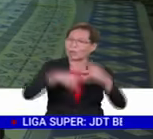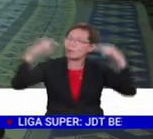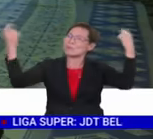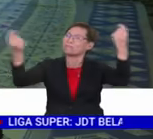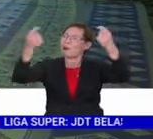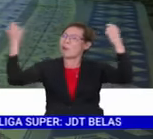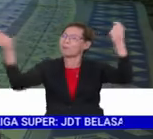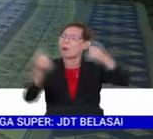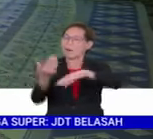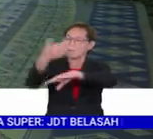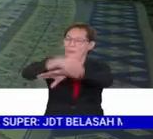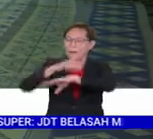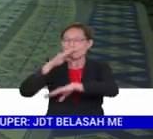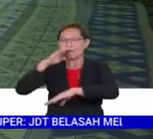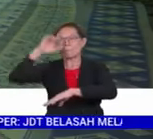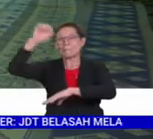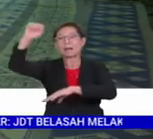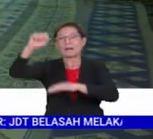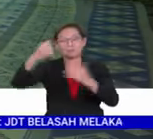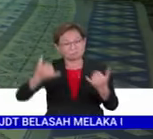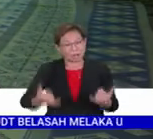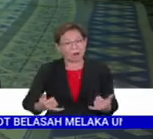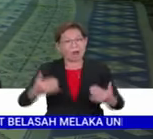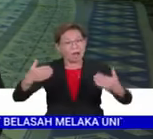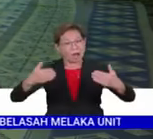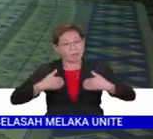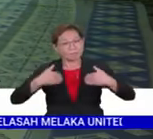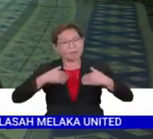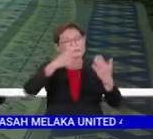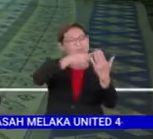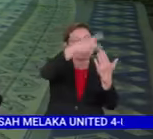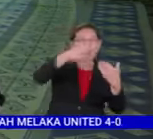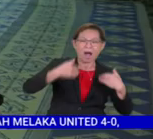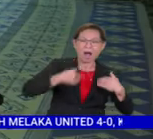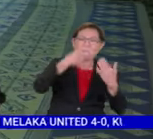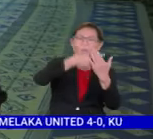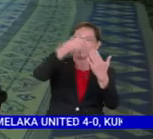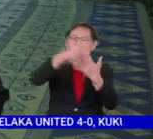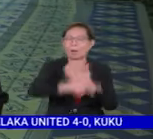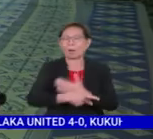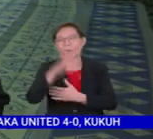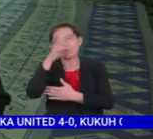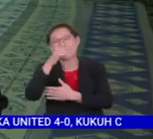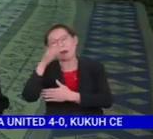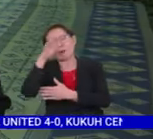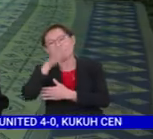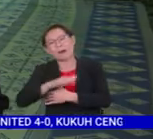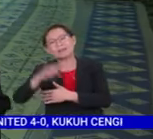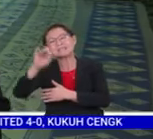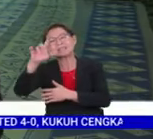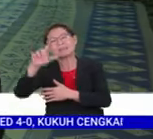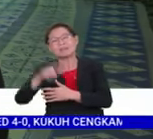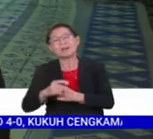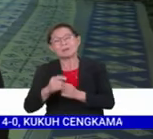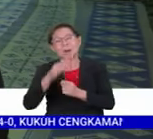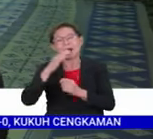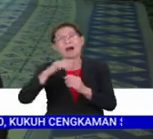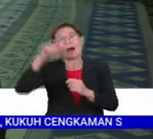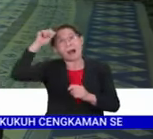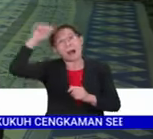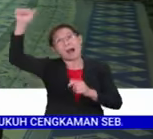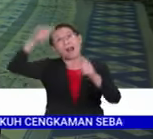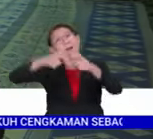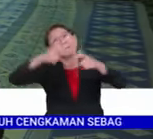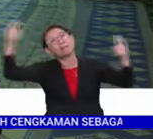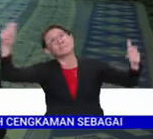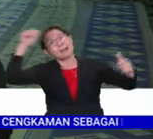sambutan Ambang Merdeka pada hari ini, iaitu dengan mengadakan program Melaka Berselawat yang buat julung kalinya diadakan